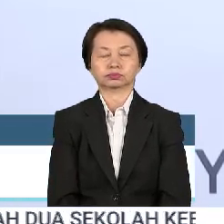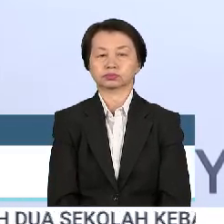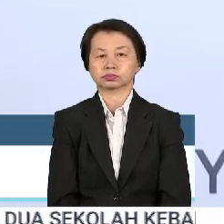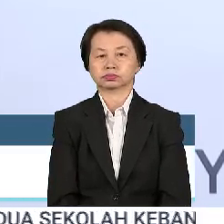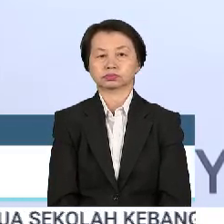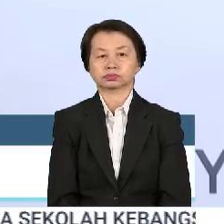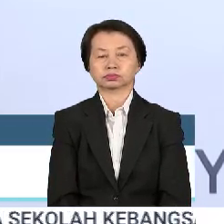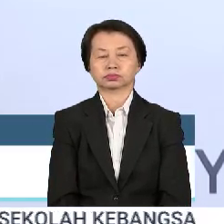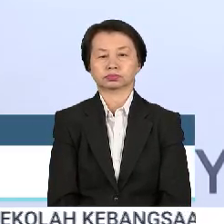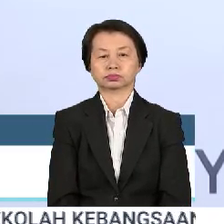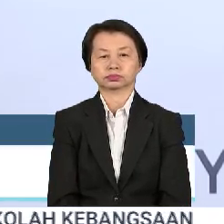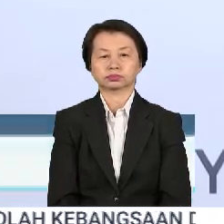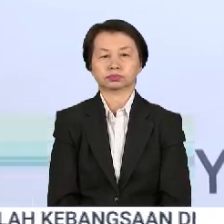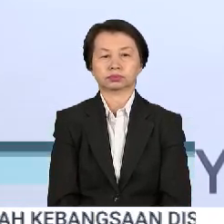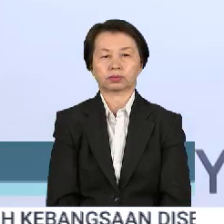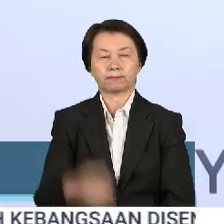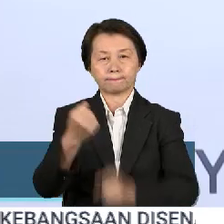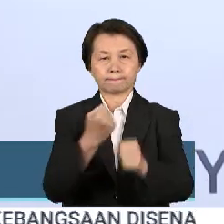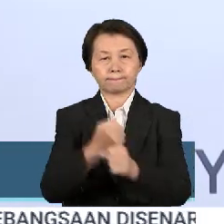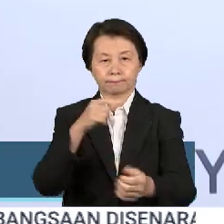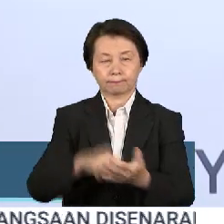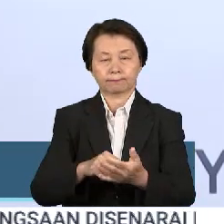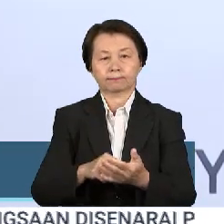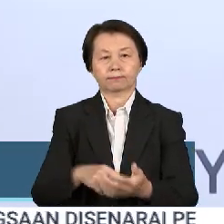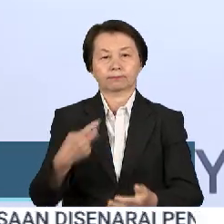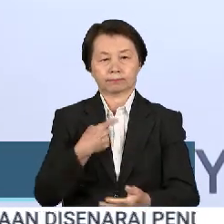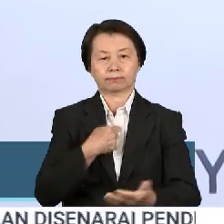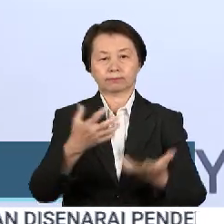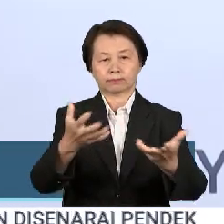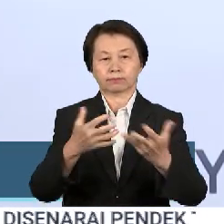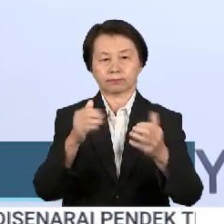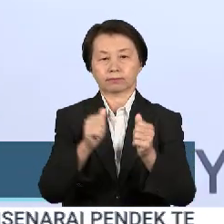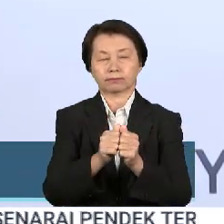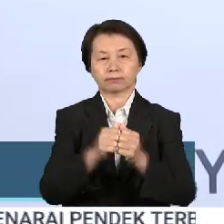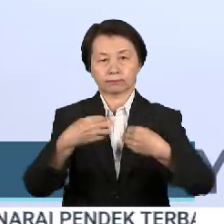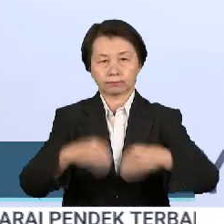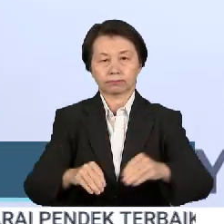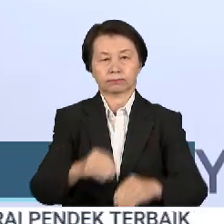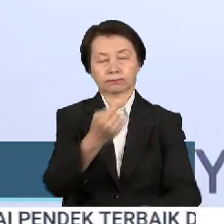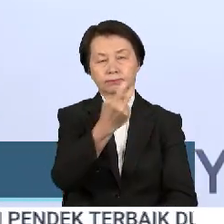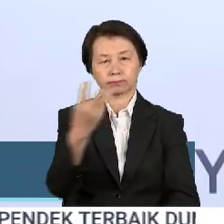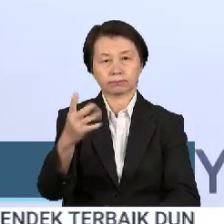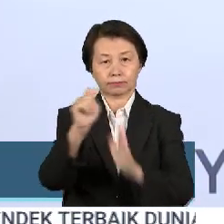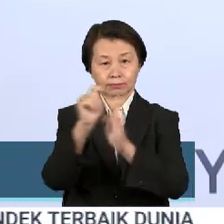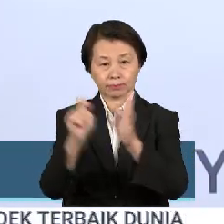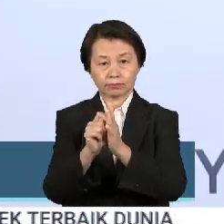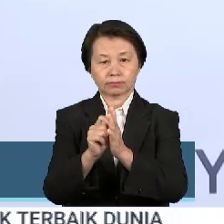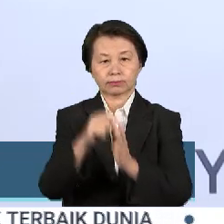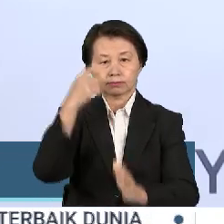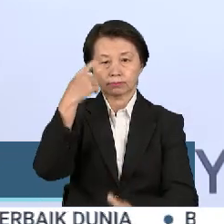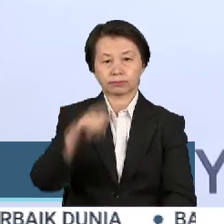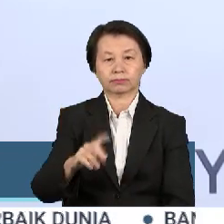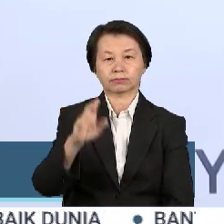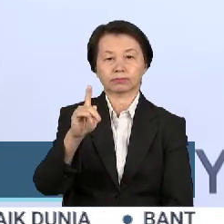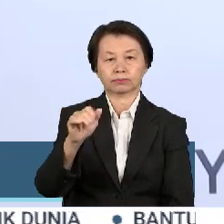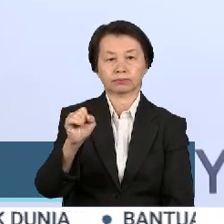2013 until the first quarter of this year, 2023, 1.37 trillion ringgit of DDI has been approved,